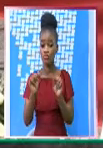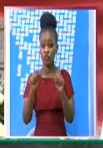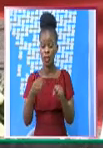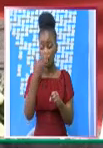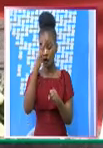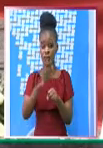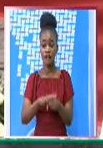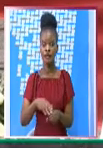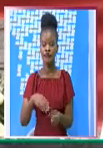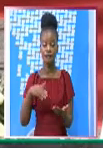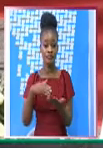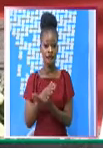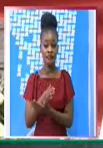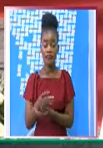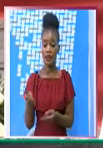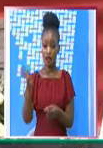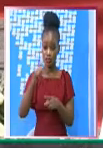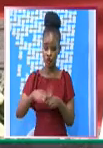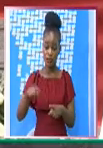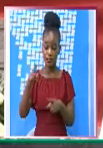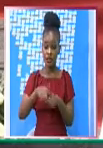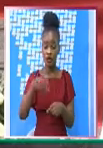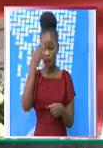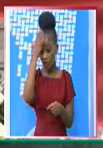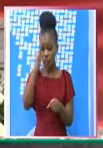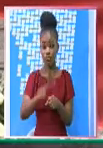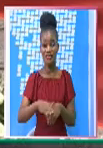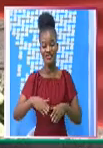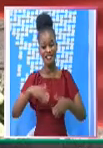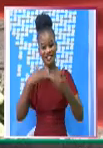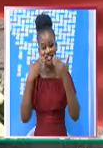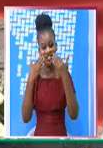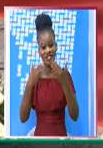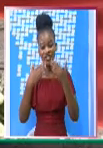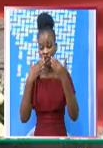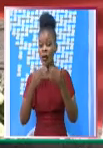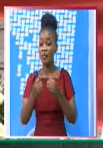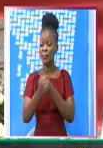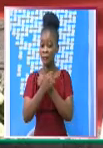za kabineti ze yasalawo tuziimplementing ensuubira nti naye ejja kuba musanyufu nga